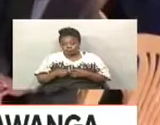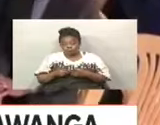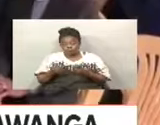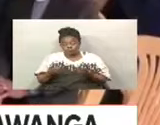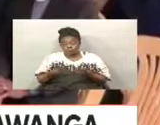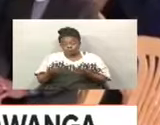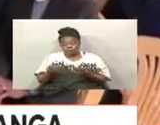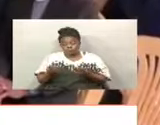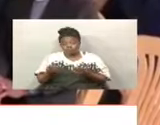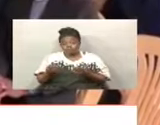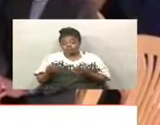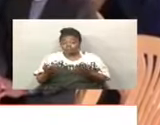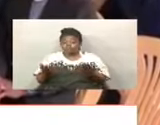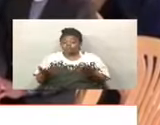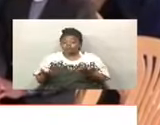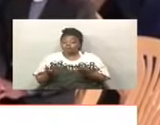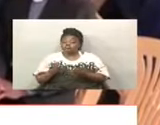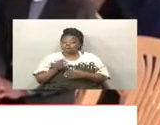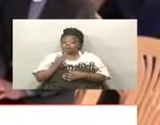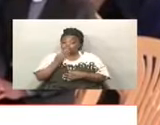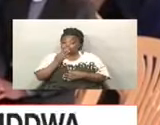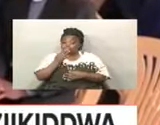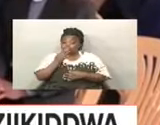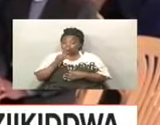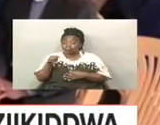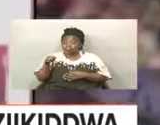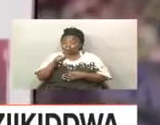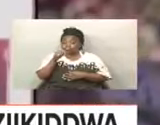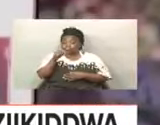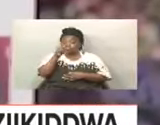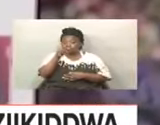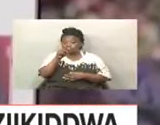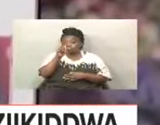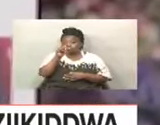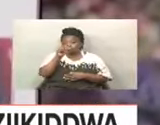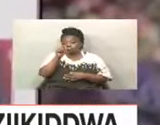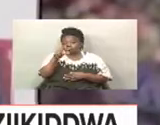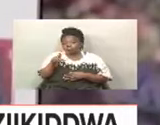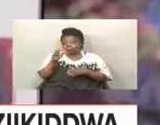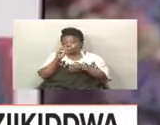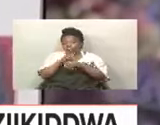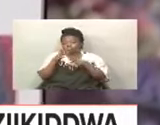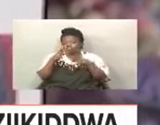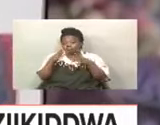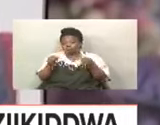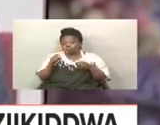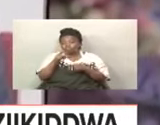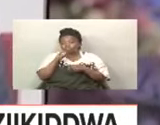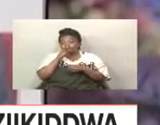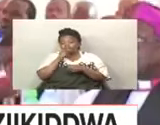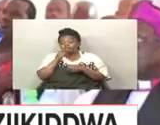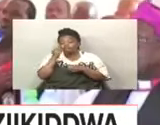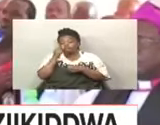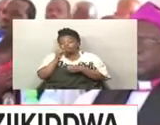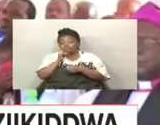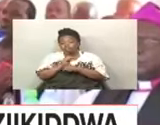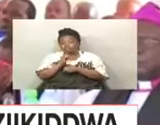kara omulabizi wa bunyolo kitala Reverend Samuel Kavuma ategeza nti kanisa efiriddwa omusajja abadde omukozi